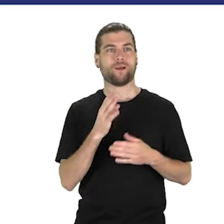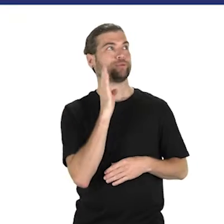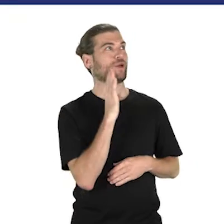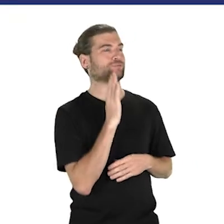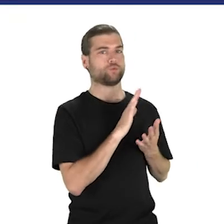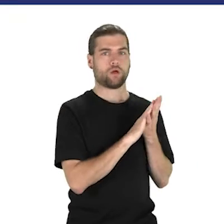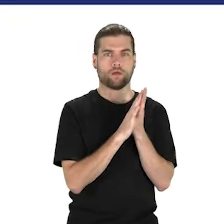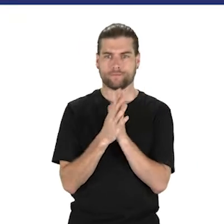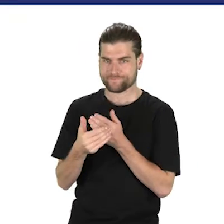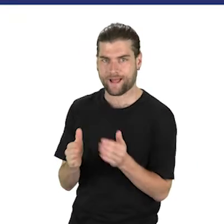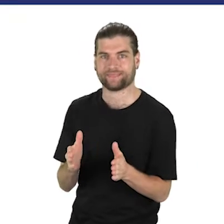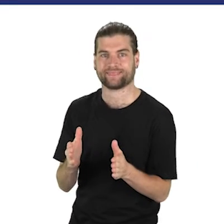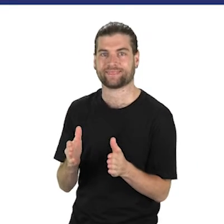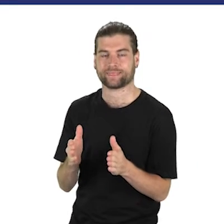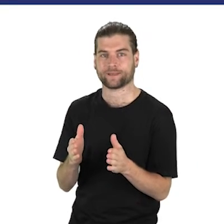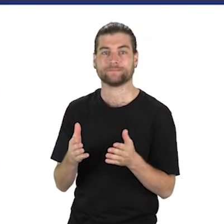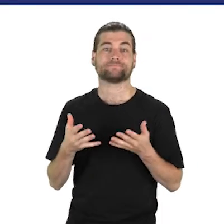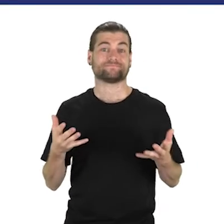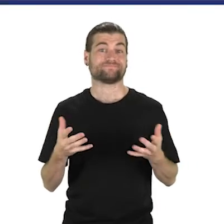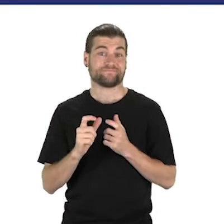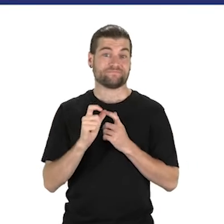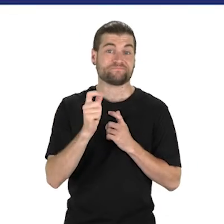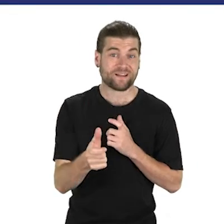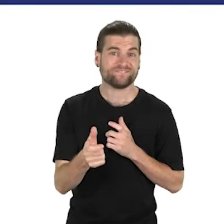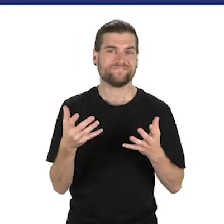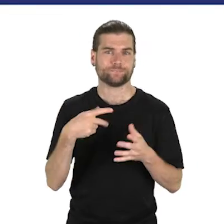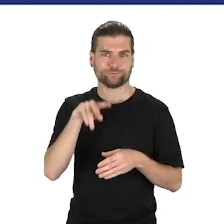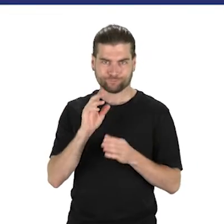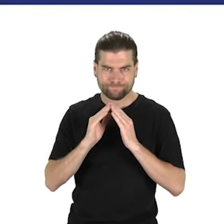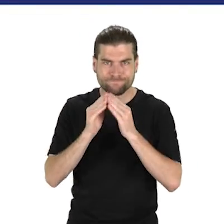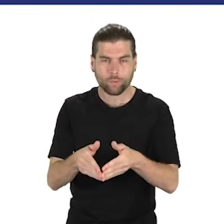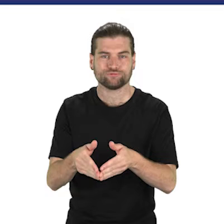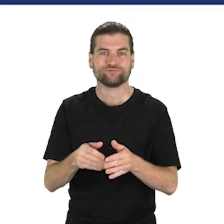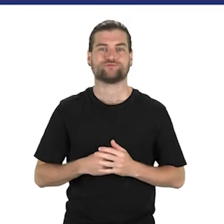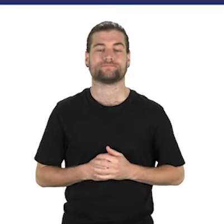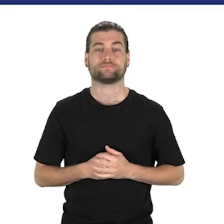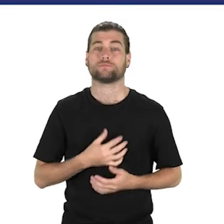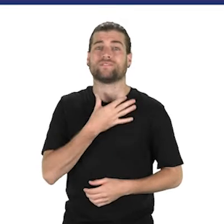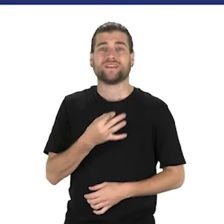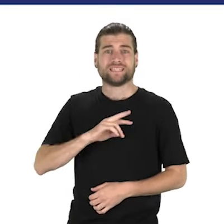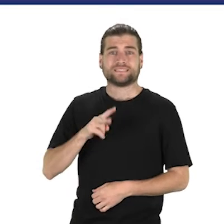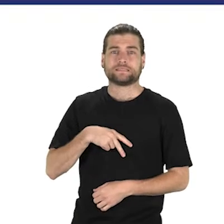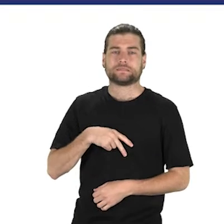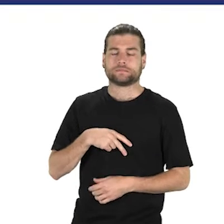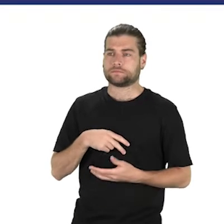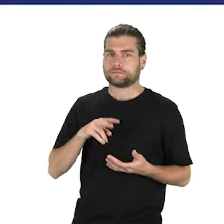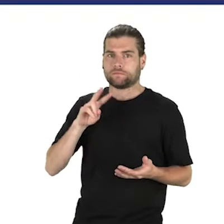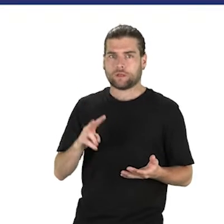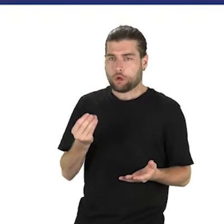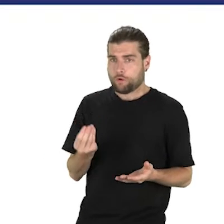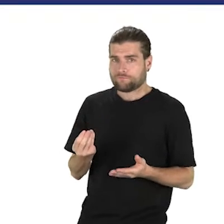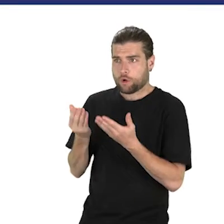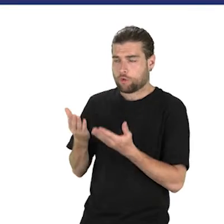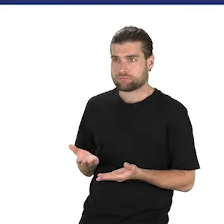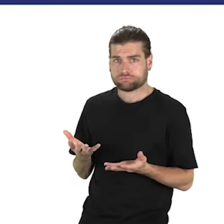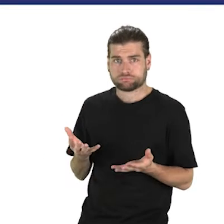à diminuer le besoin en encadrant. Et puis, il y a l'étape d'après, c'est les immersions. Mon fils, c'est